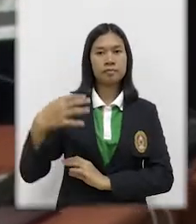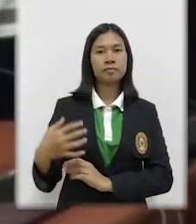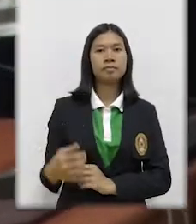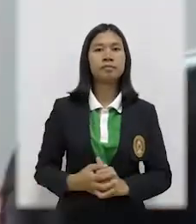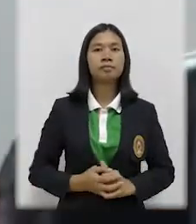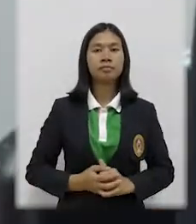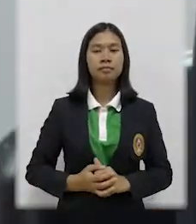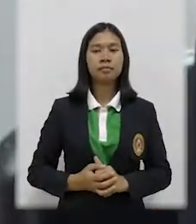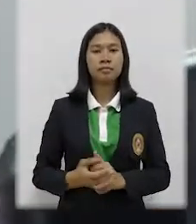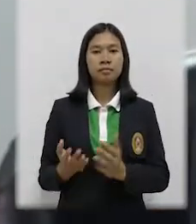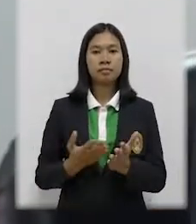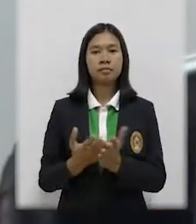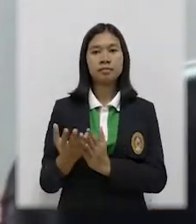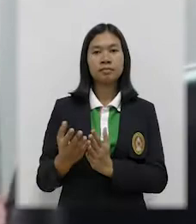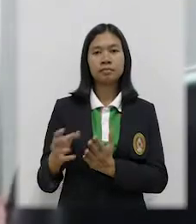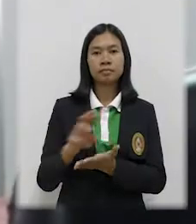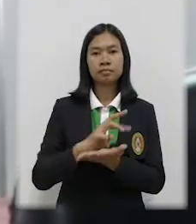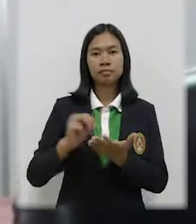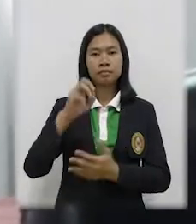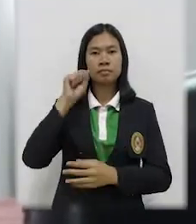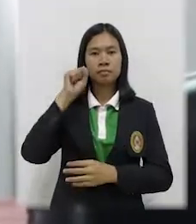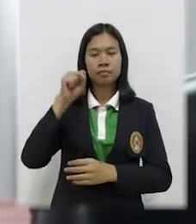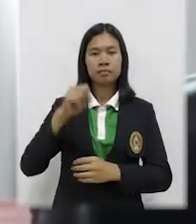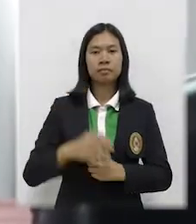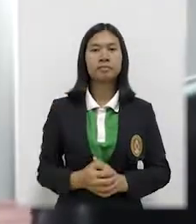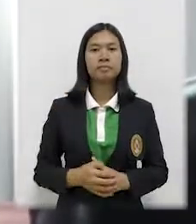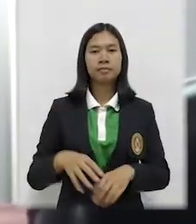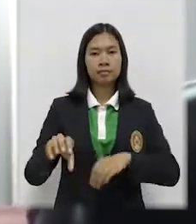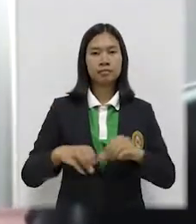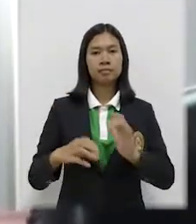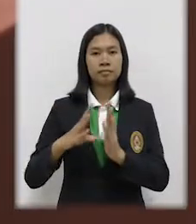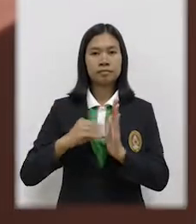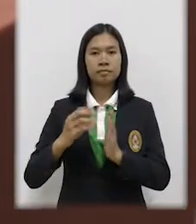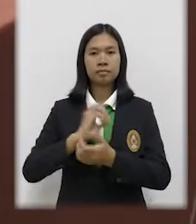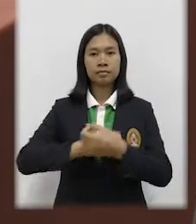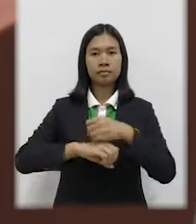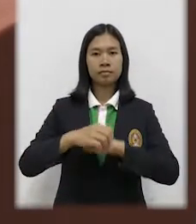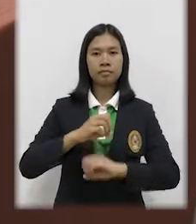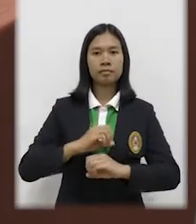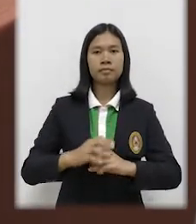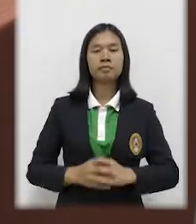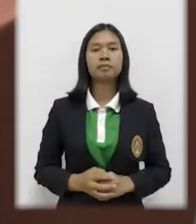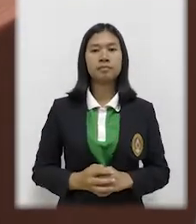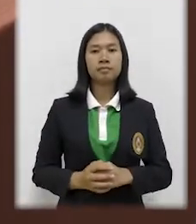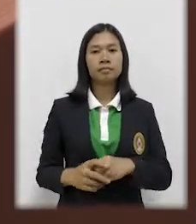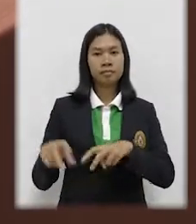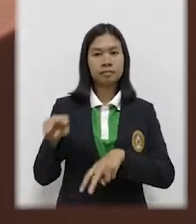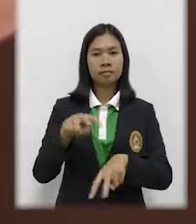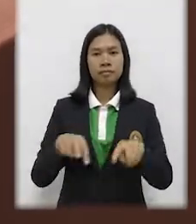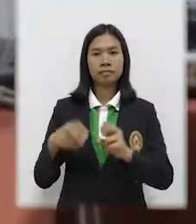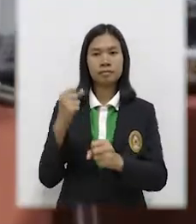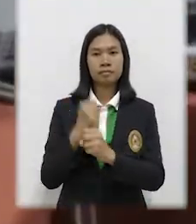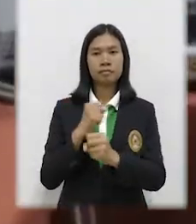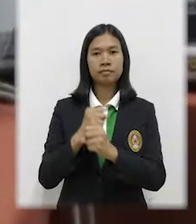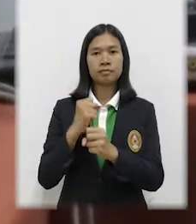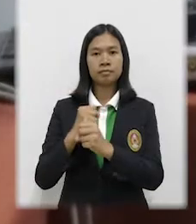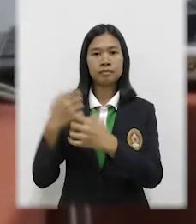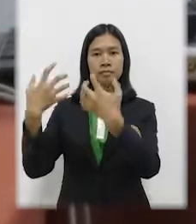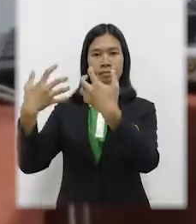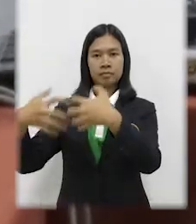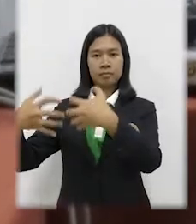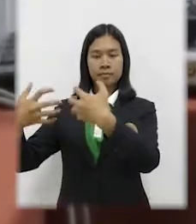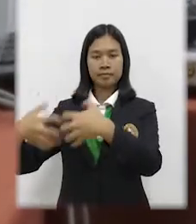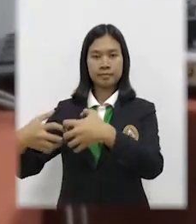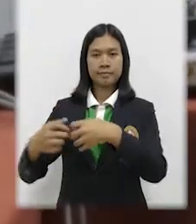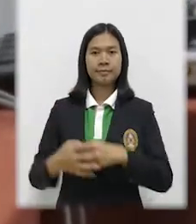กส์คณะเทคโนโลยีอุตสาหกรรมมหาวิทยาลัยราชภัฏสกลนครจัดการอบรมเชิงปฏิบัติการการควบคุมและการ